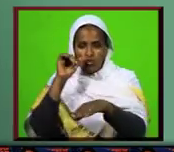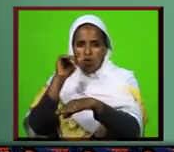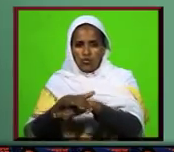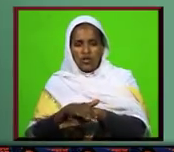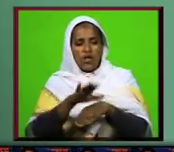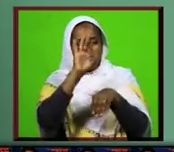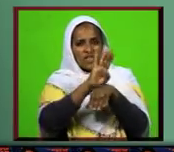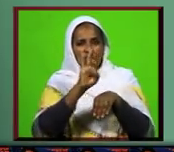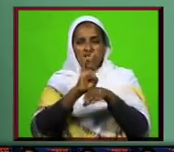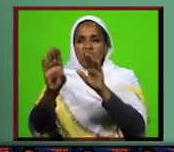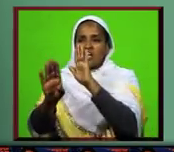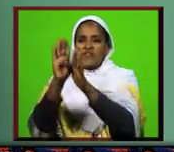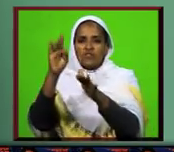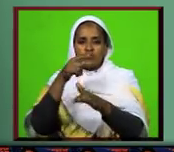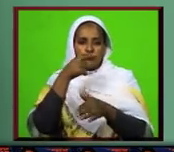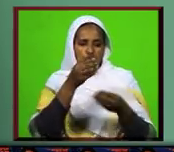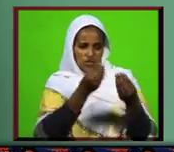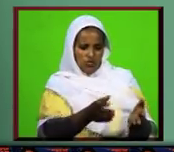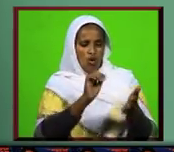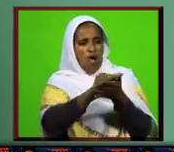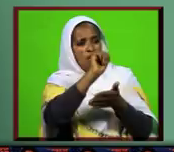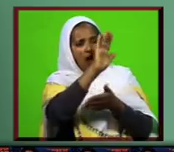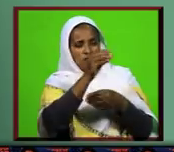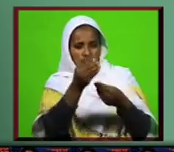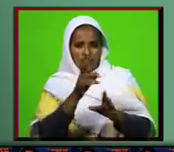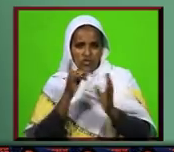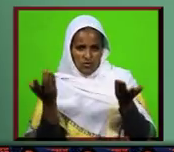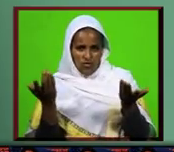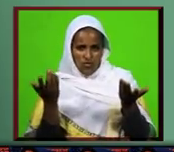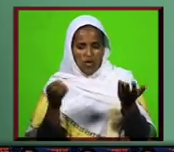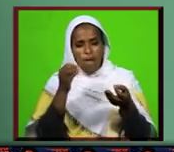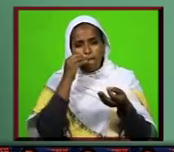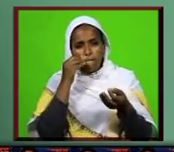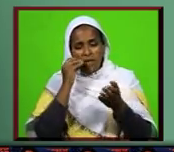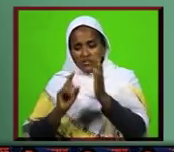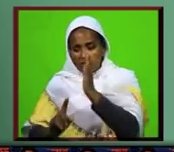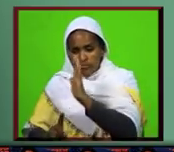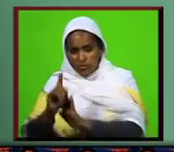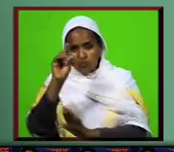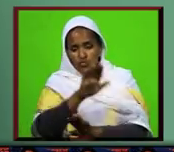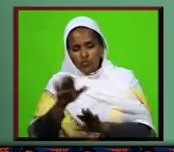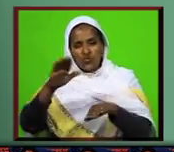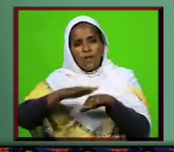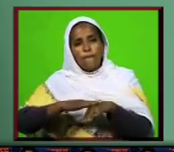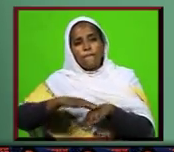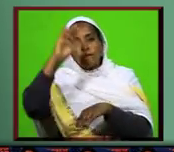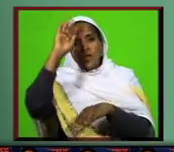ላኩልኝ፣ አጥቢያ ቤተ ክርስቲያን ይከፈትልኝ ብሎ ነው የሰጠው። አደራ ነው የሰጣችሁ። እቤት ከመታሳድጓቸው ልጆች